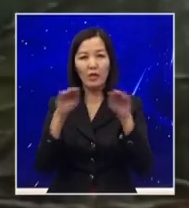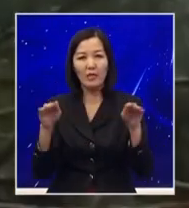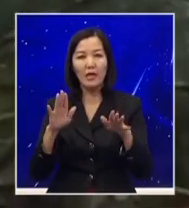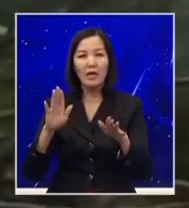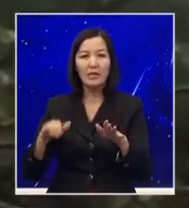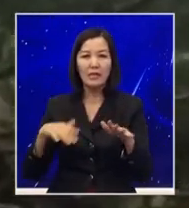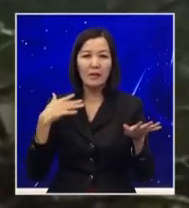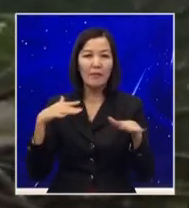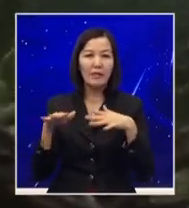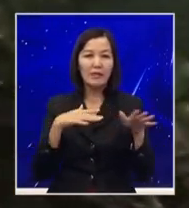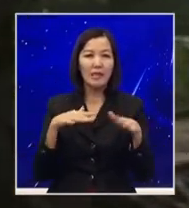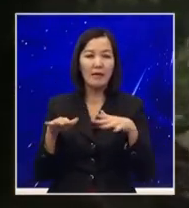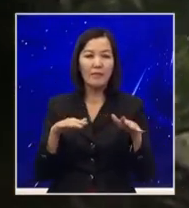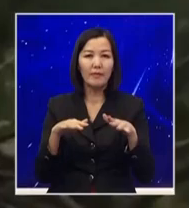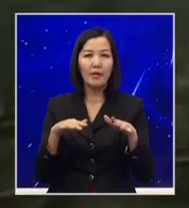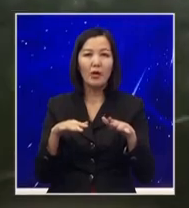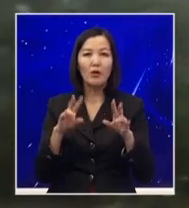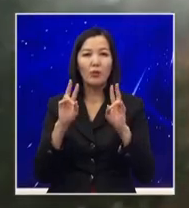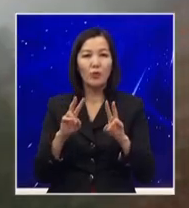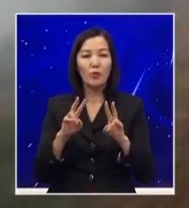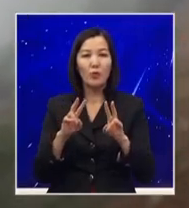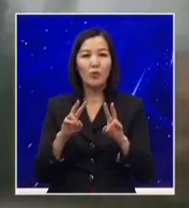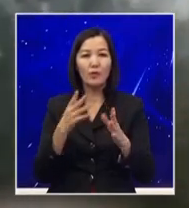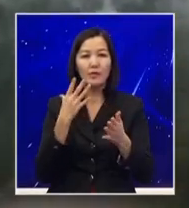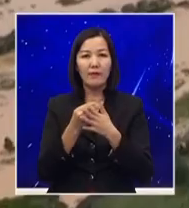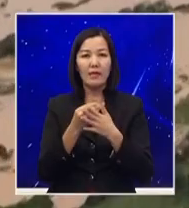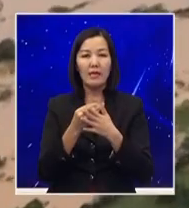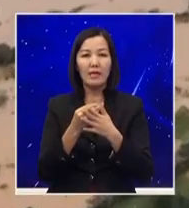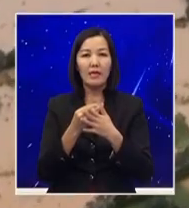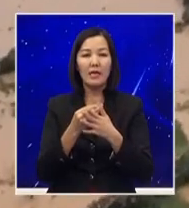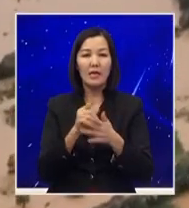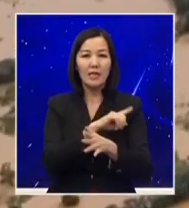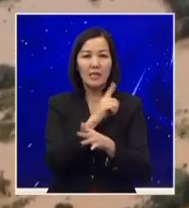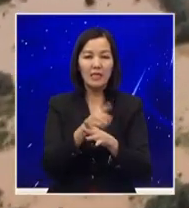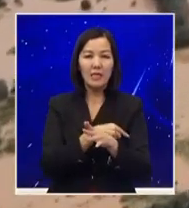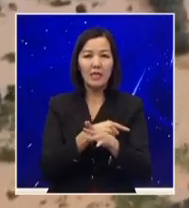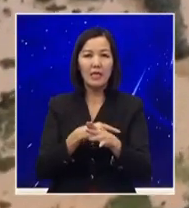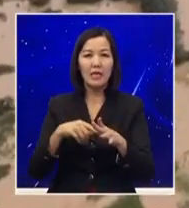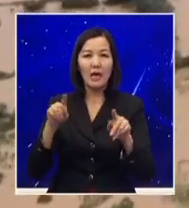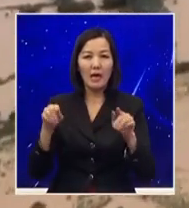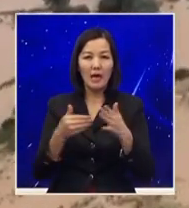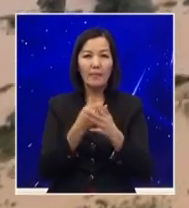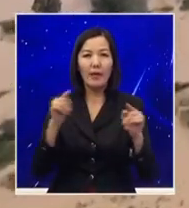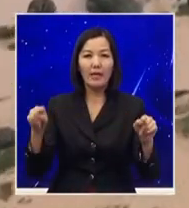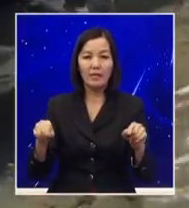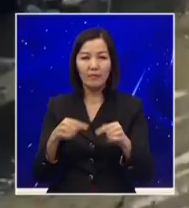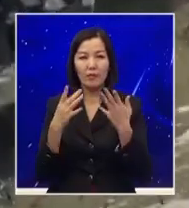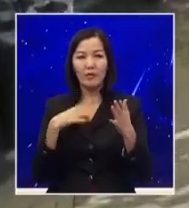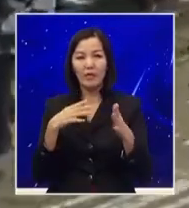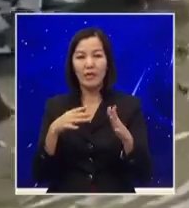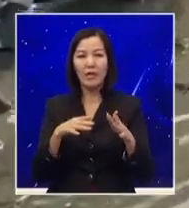Затем он ослаб до тропической депрессии, но не утратил своей разрушительной силы. Теперь он медленно движется в